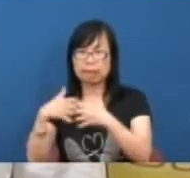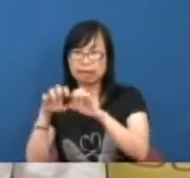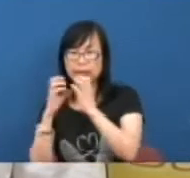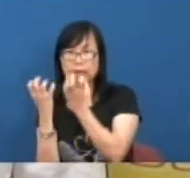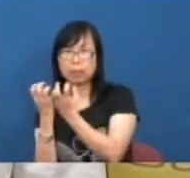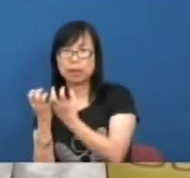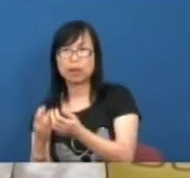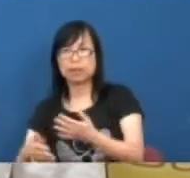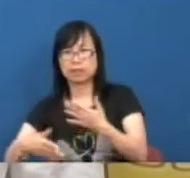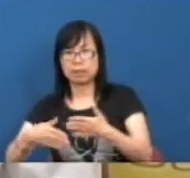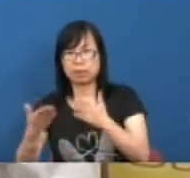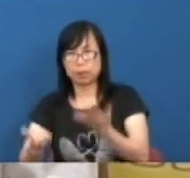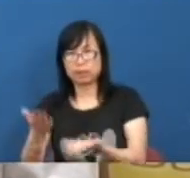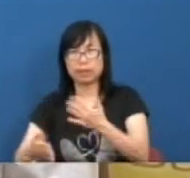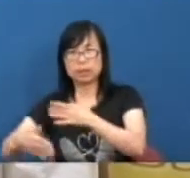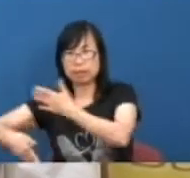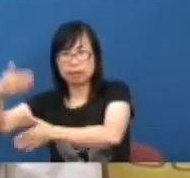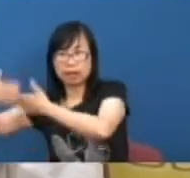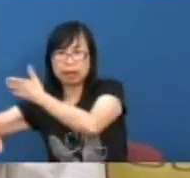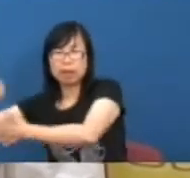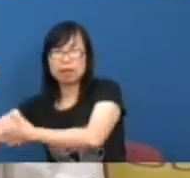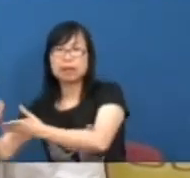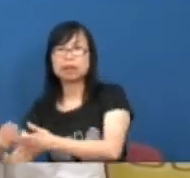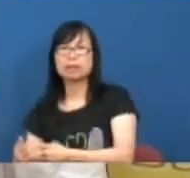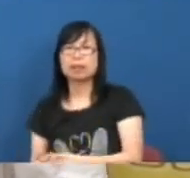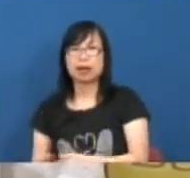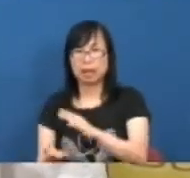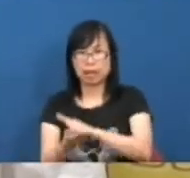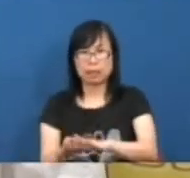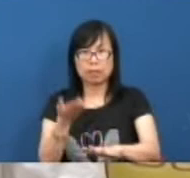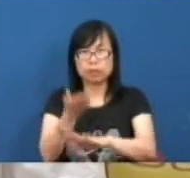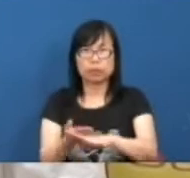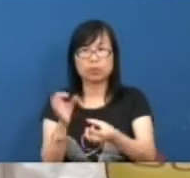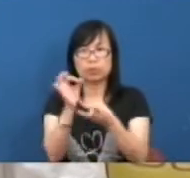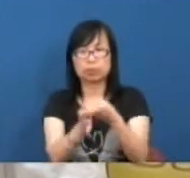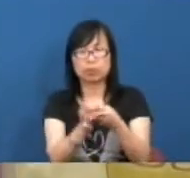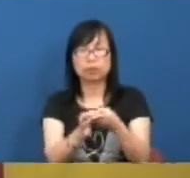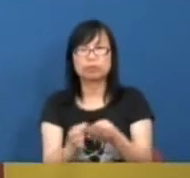啲大廈咁樣就去攞嚟做一啲復建居屋咁咯。 係嗱，